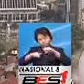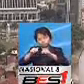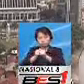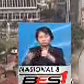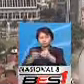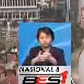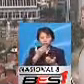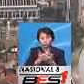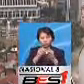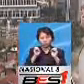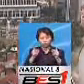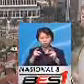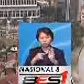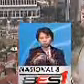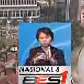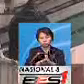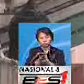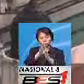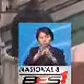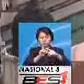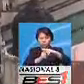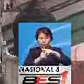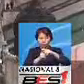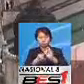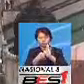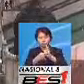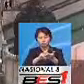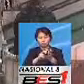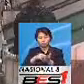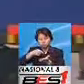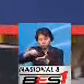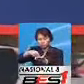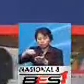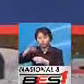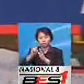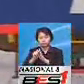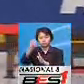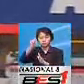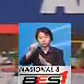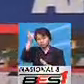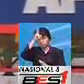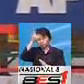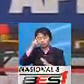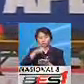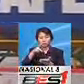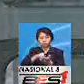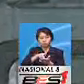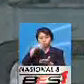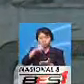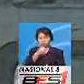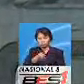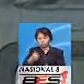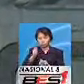kembali pulih untuk mencatatkan pertumbuhan positif, mencerminkan perbelanjaan yang lebih tinggi oleh kerajaan persekutuan untuk